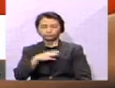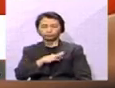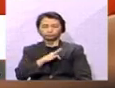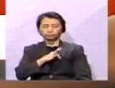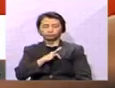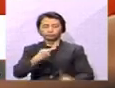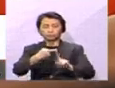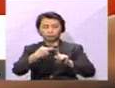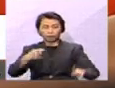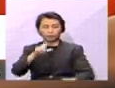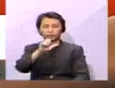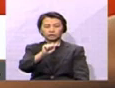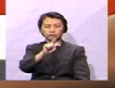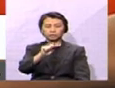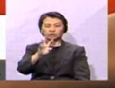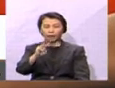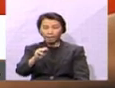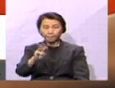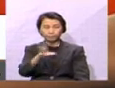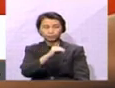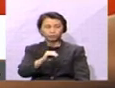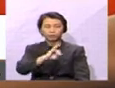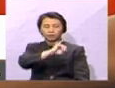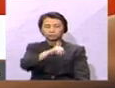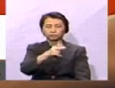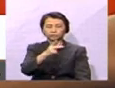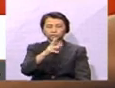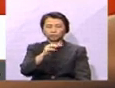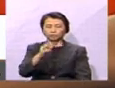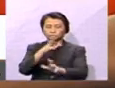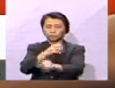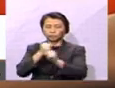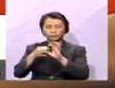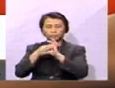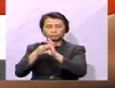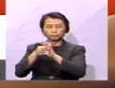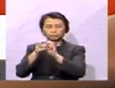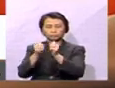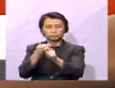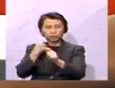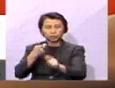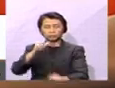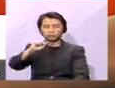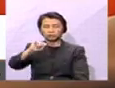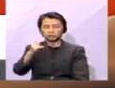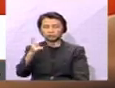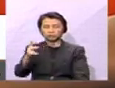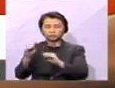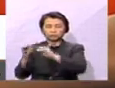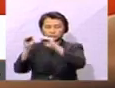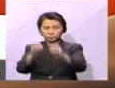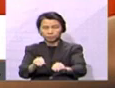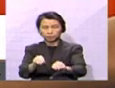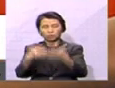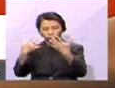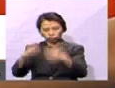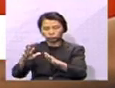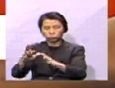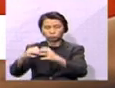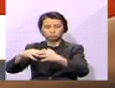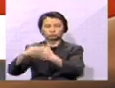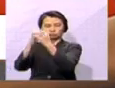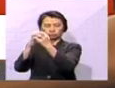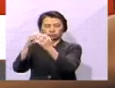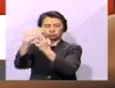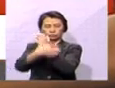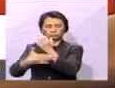daripada ATM dan kerjasama JKM juga mendapat kerjasama daripada ahli jawatankuasa pusat pemindahan yang telah diwujudkan di